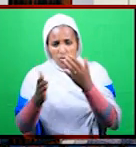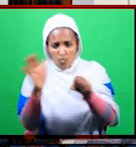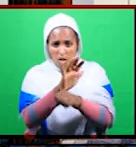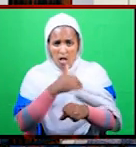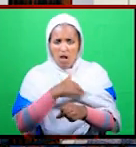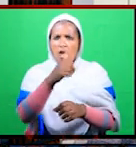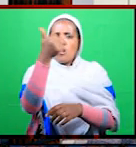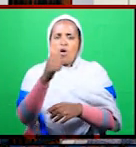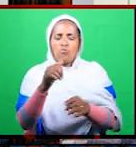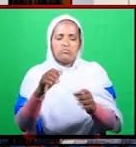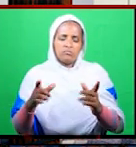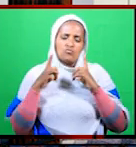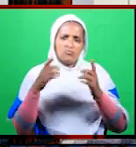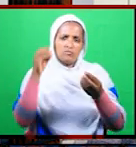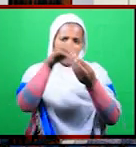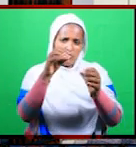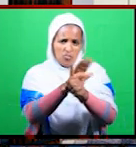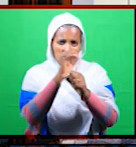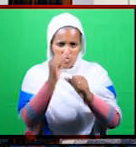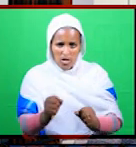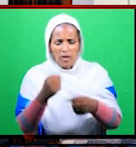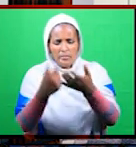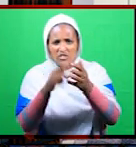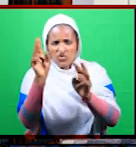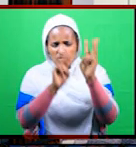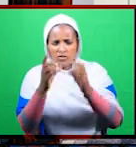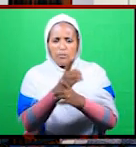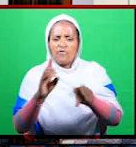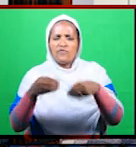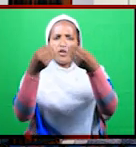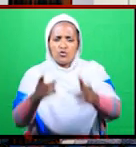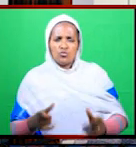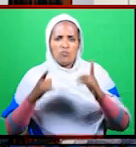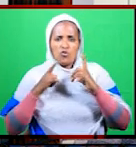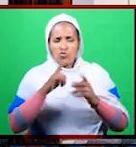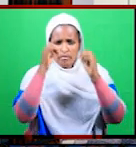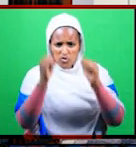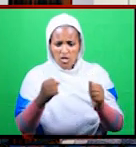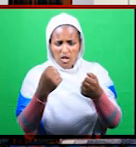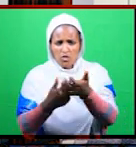እንከን ሲነቅስ ጉድለት ሲያወጣ መዋል ትክክል አይደለም። በእኔ እይታ